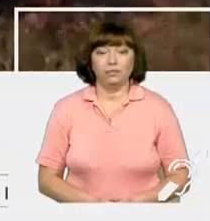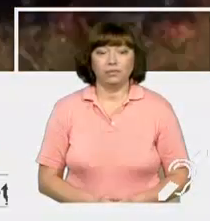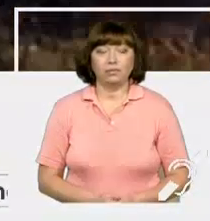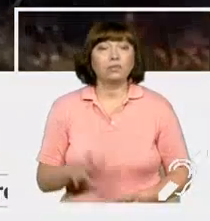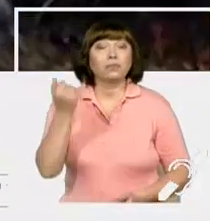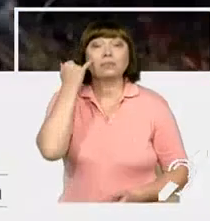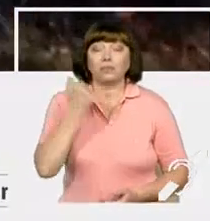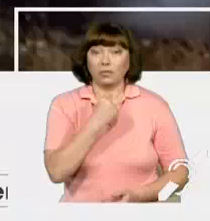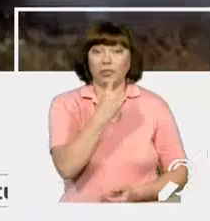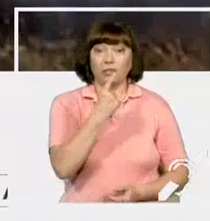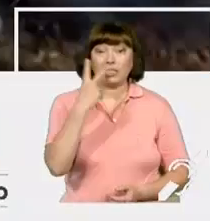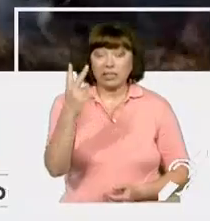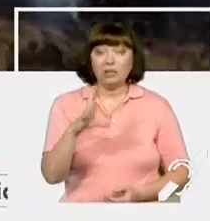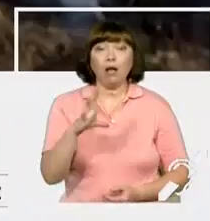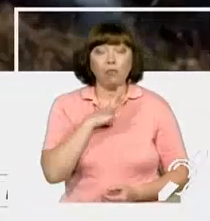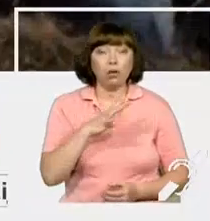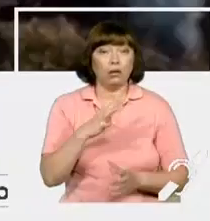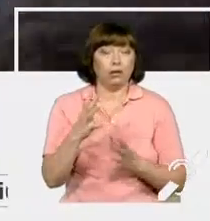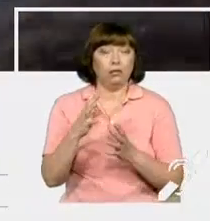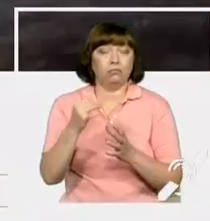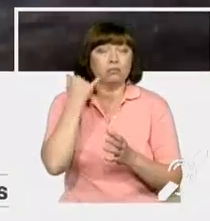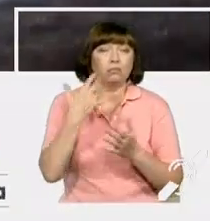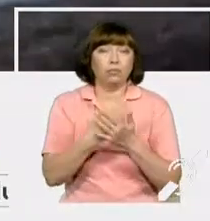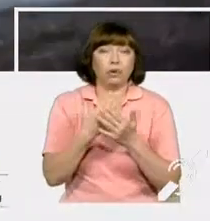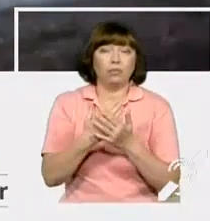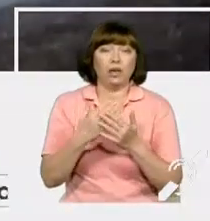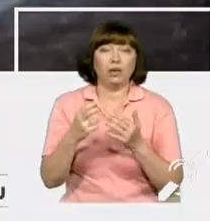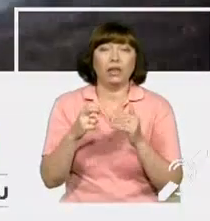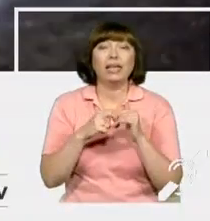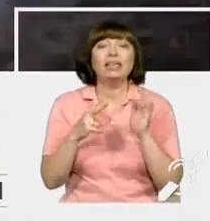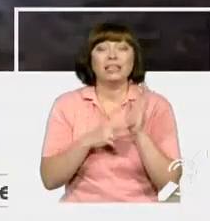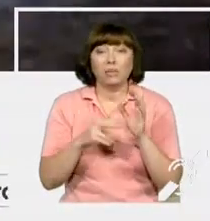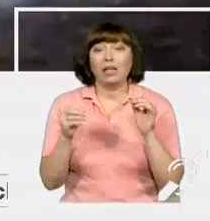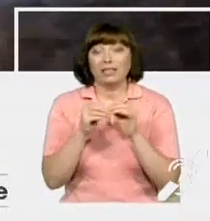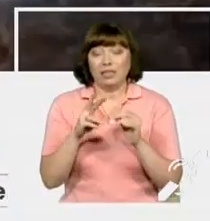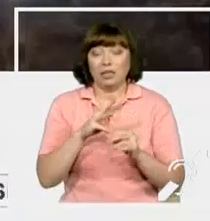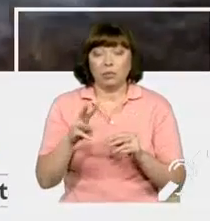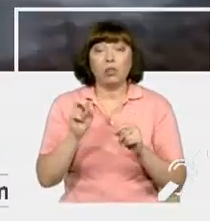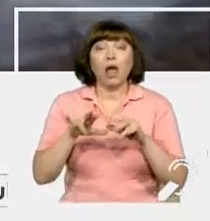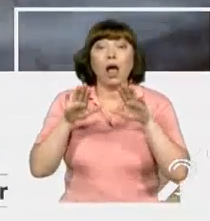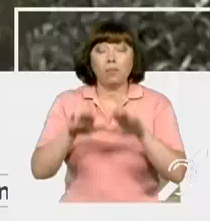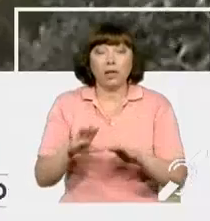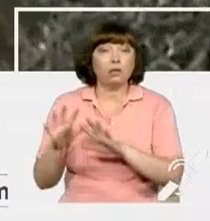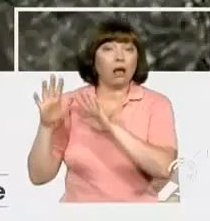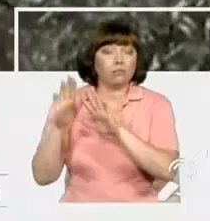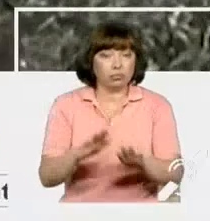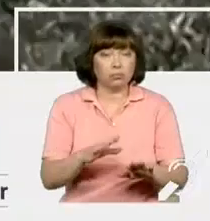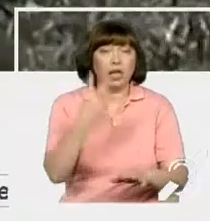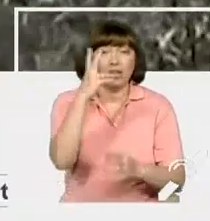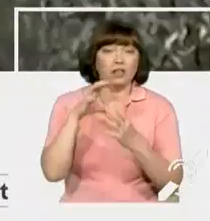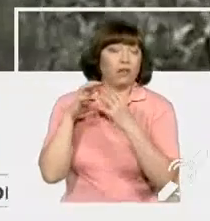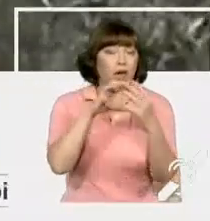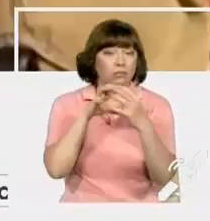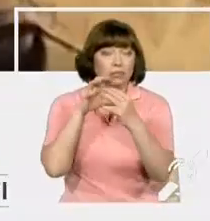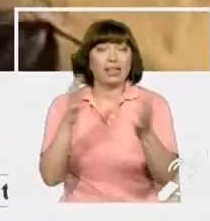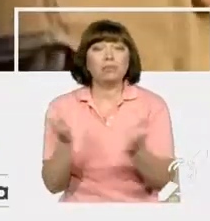Apelul la serviciul 112 a fost recepționat către orele 17 și 10 minute. La fața locului au fost îndreptate două echipaje